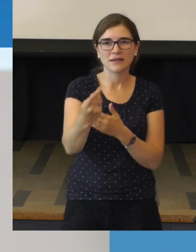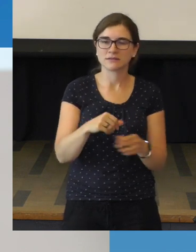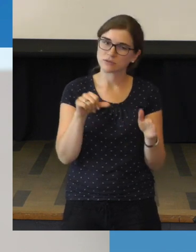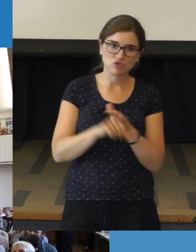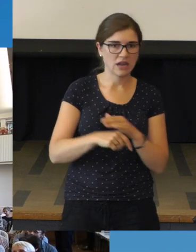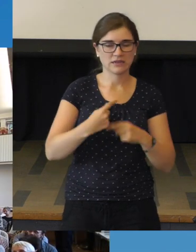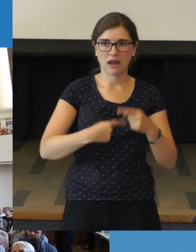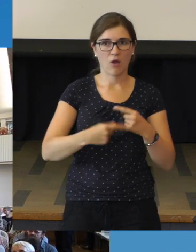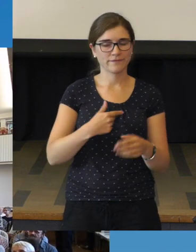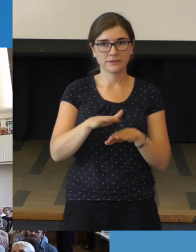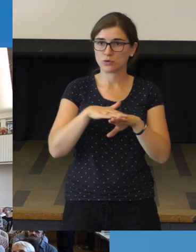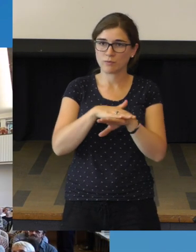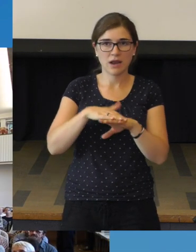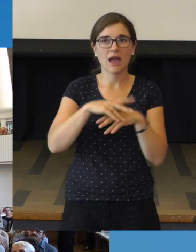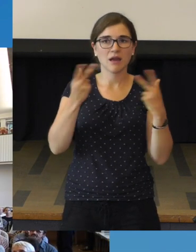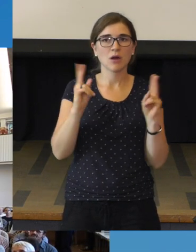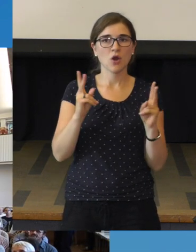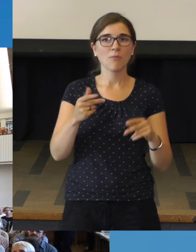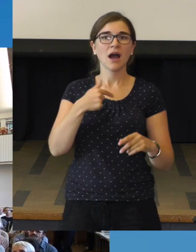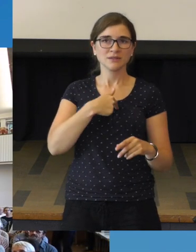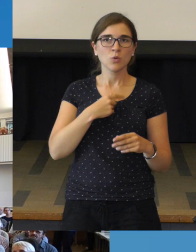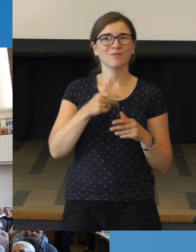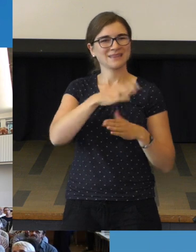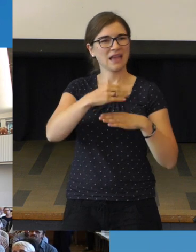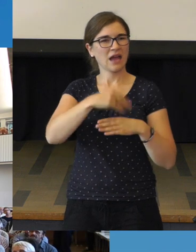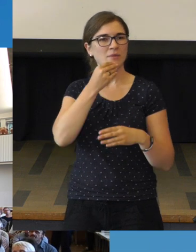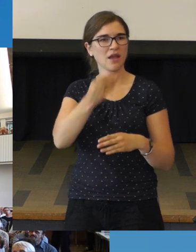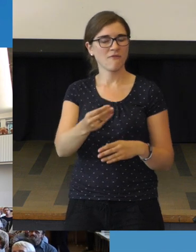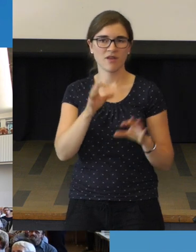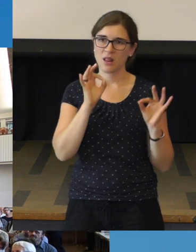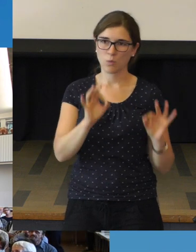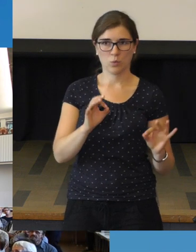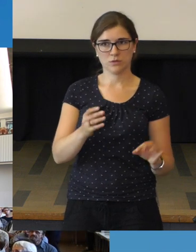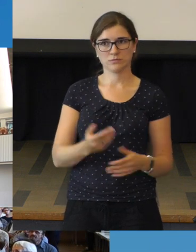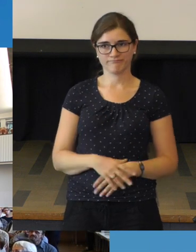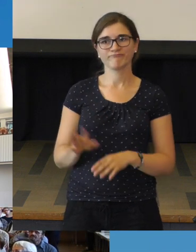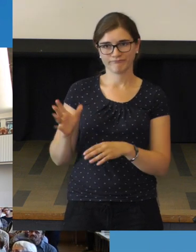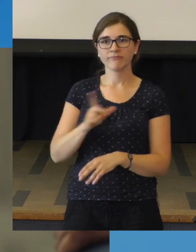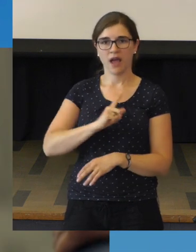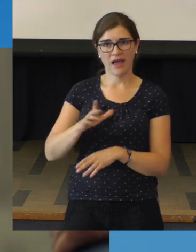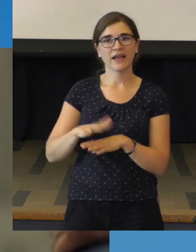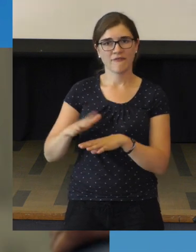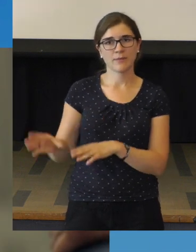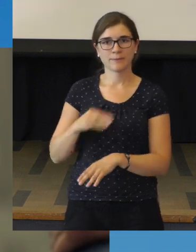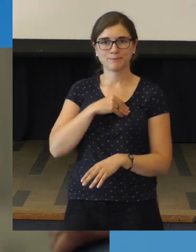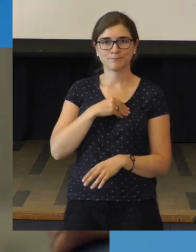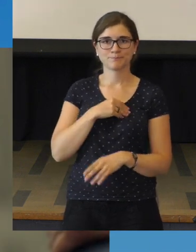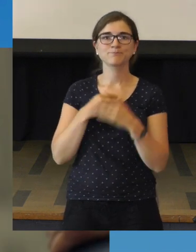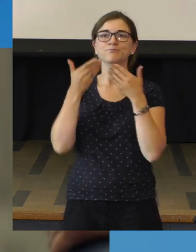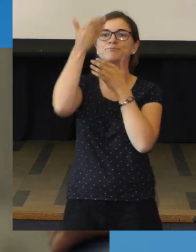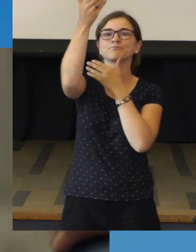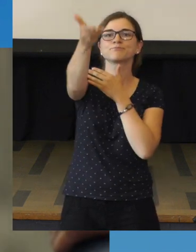der Wahl. So, jetzt bin ich hier drüben. Guten Tag, mein Name ist Georg Obitz. Ich habe